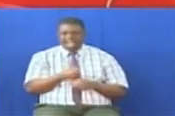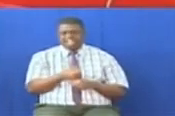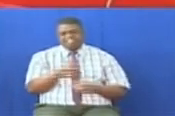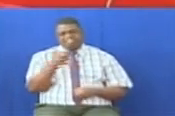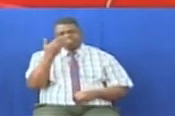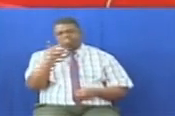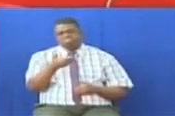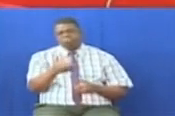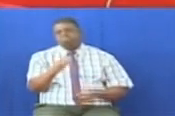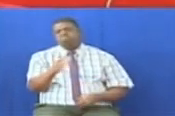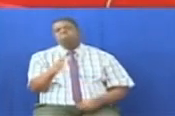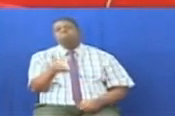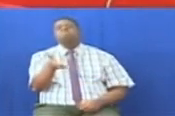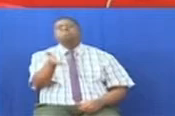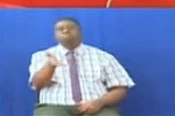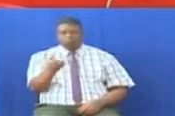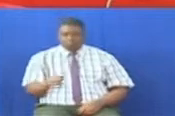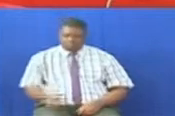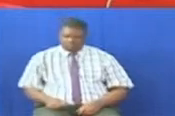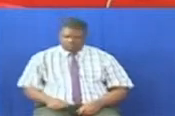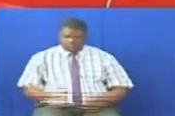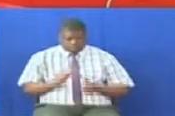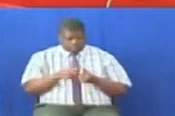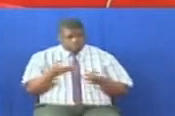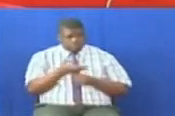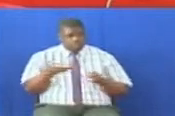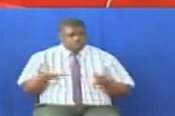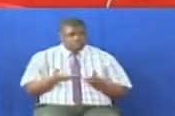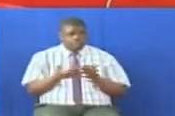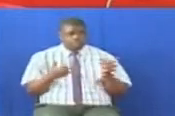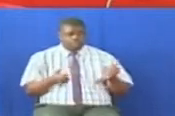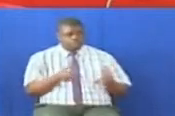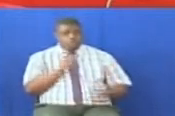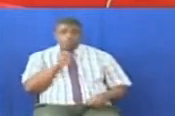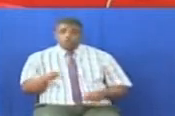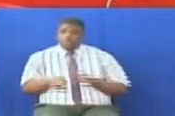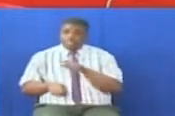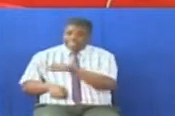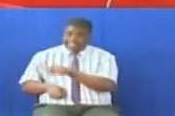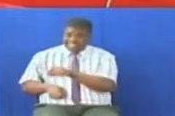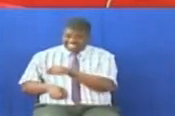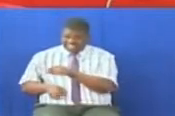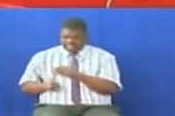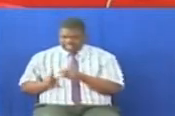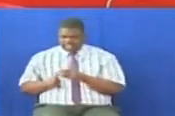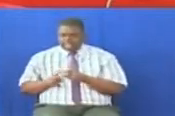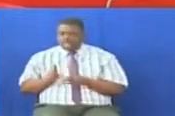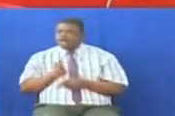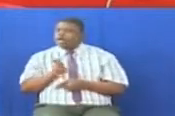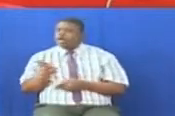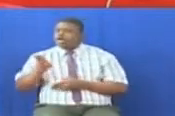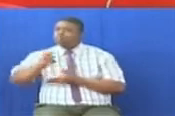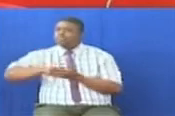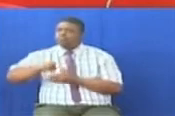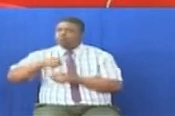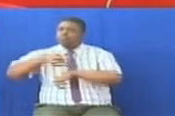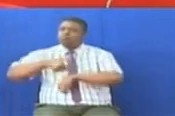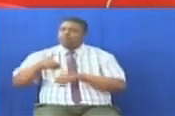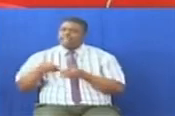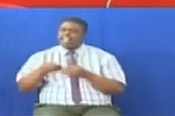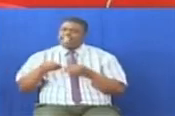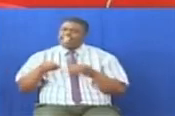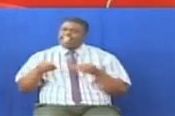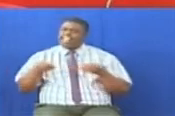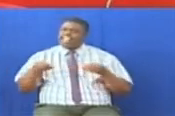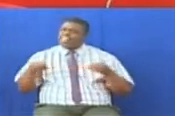Lakini jambo lingine ambalo linasababisha hoja hizo ni halmashauri zetu kuto kuitwa kwa muda mrefu kwenye kamati